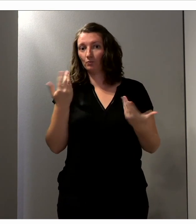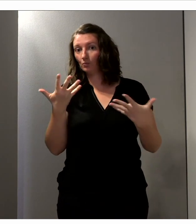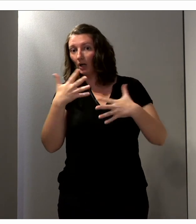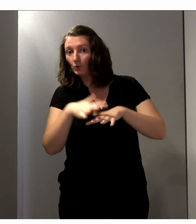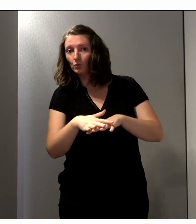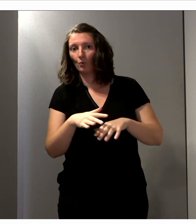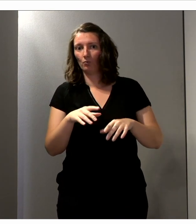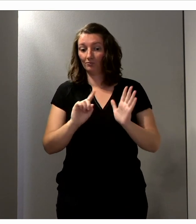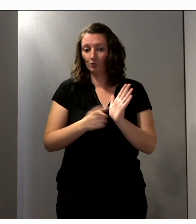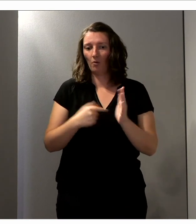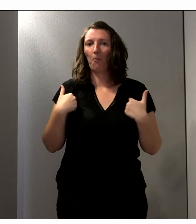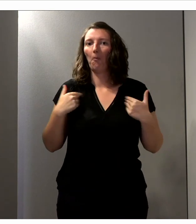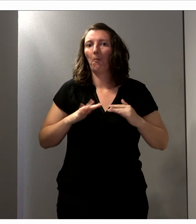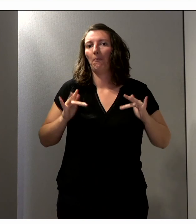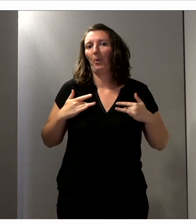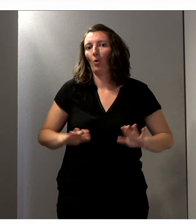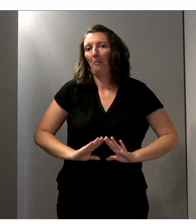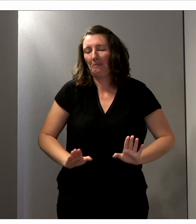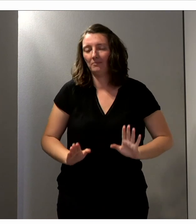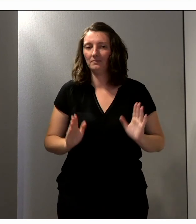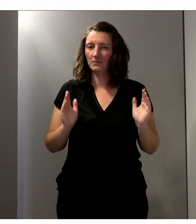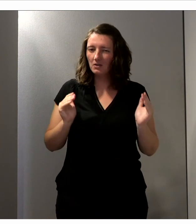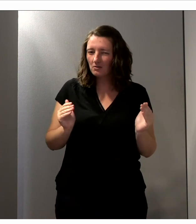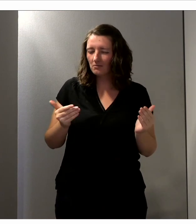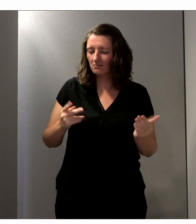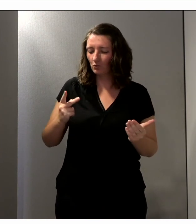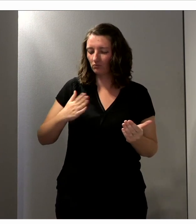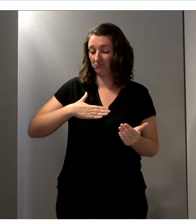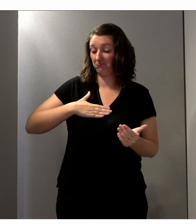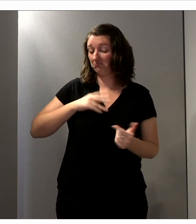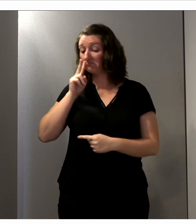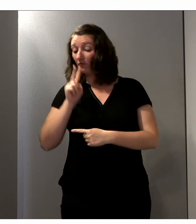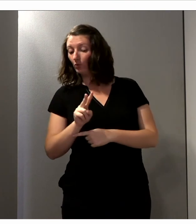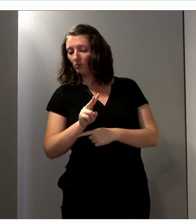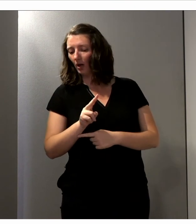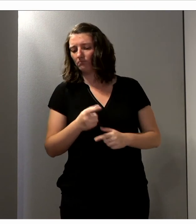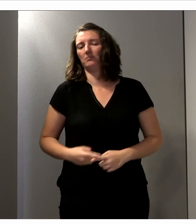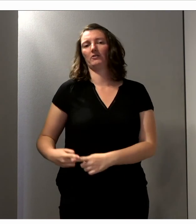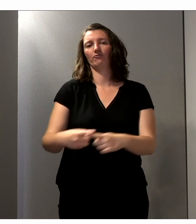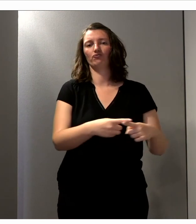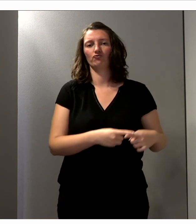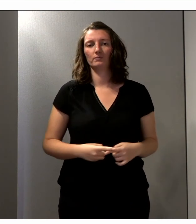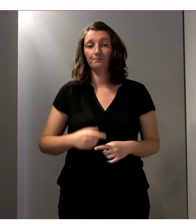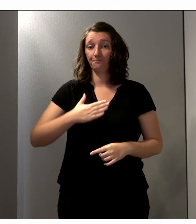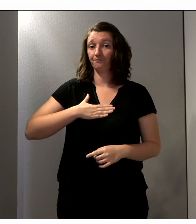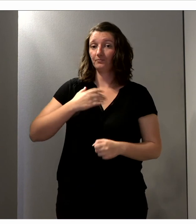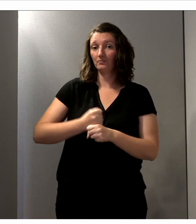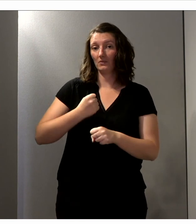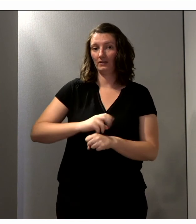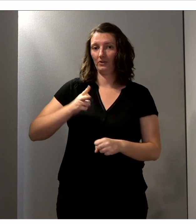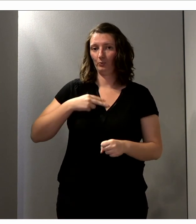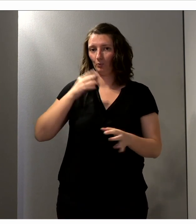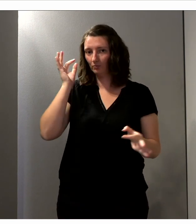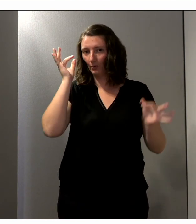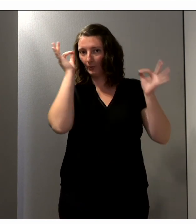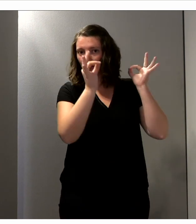encore moins du droit. Mais c'est un partage d'expérience. J'ai pu donc, grâce à mon activité de consultante